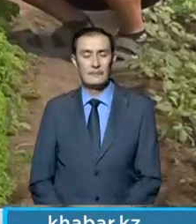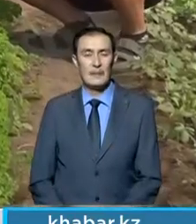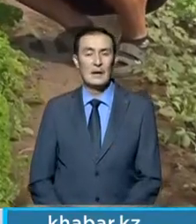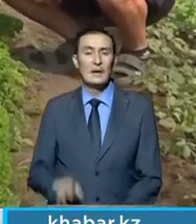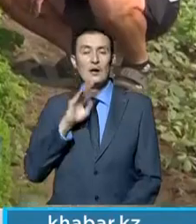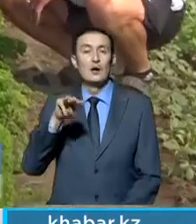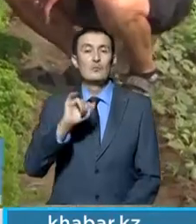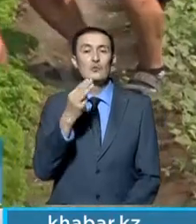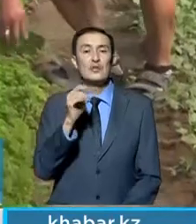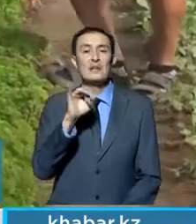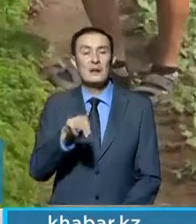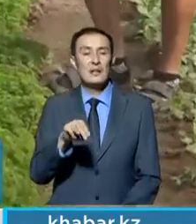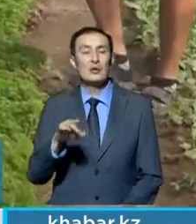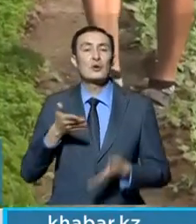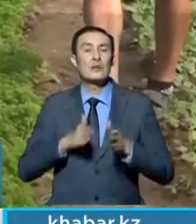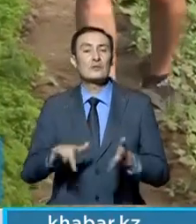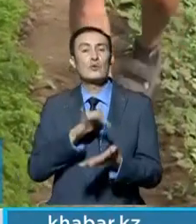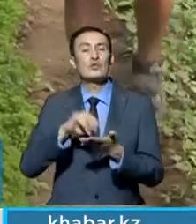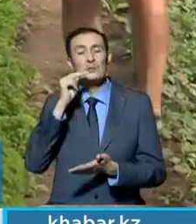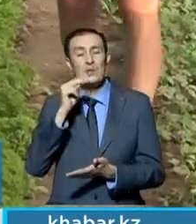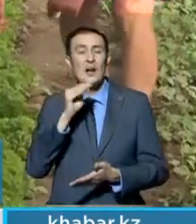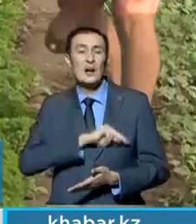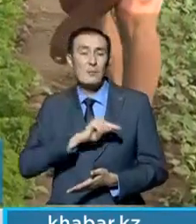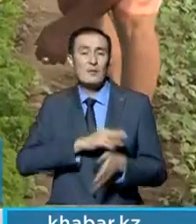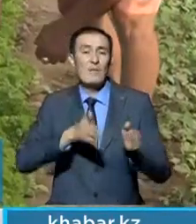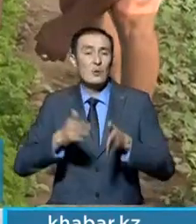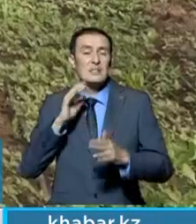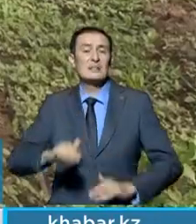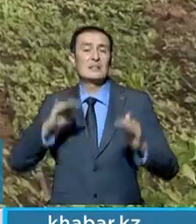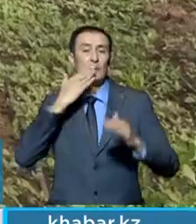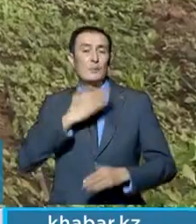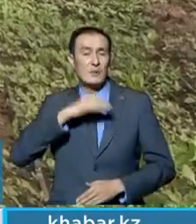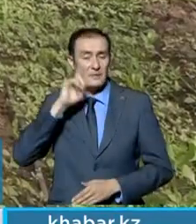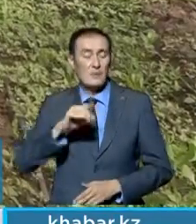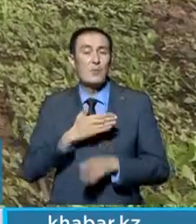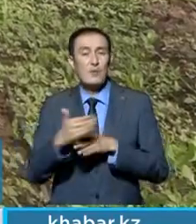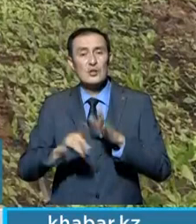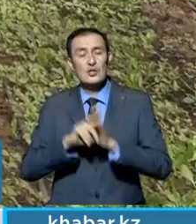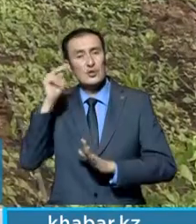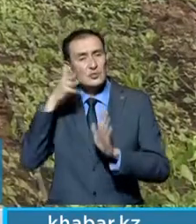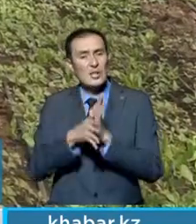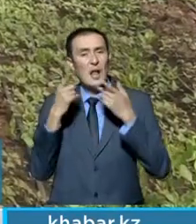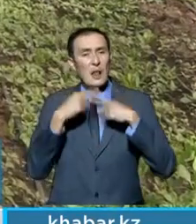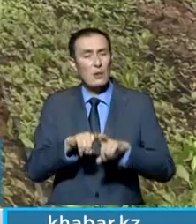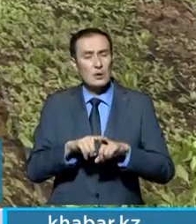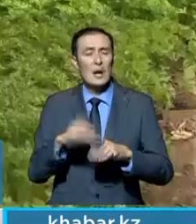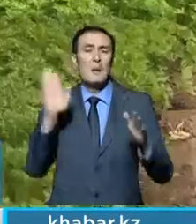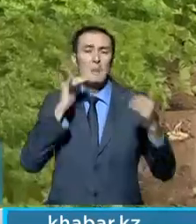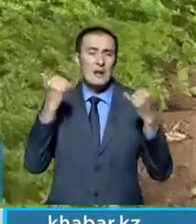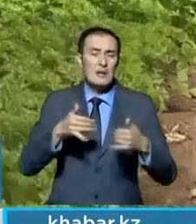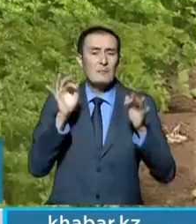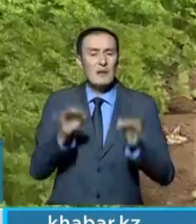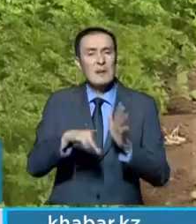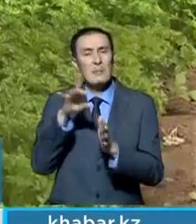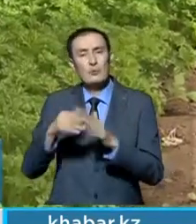Мушахира Тулюбаевна родом из Шымкента. Работа в огороде воодушевляла ее с детства. Поэтому позже она начала изучать технологию – полив, правильный